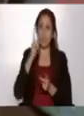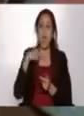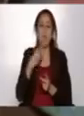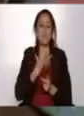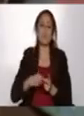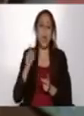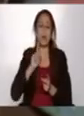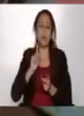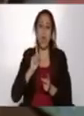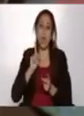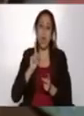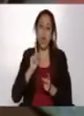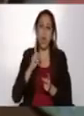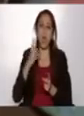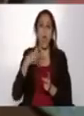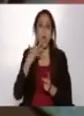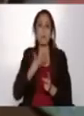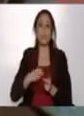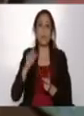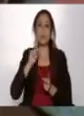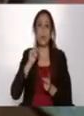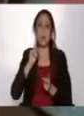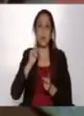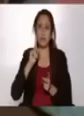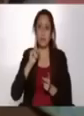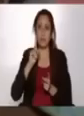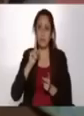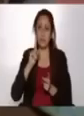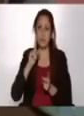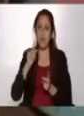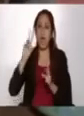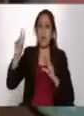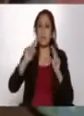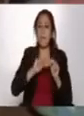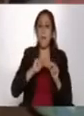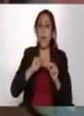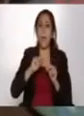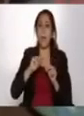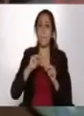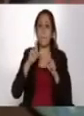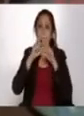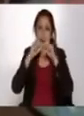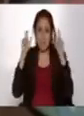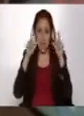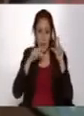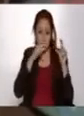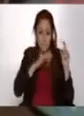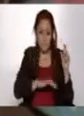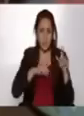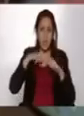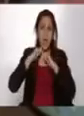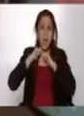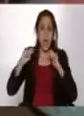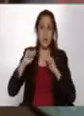هرتاح ولا ارتاح لبال الا لما يصرخوا صرخه حبيبي اللي سمعت سنه ولف الحبل